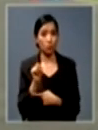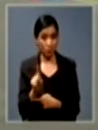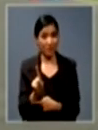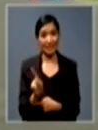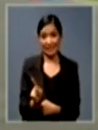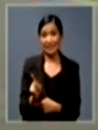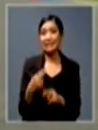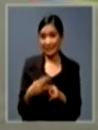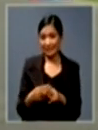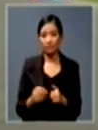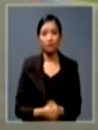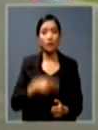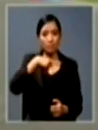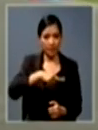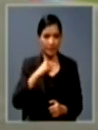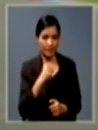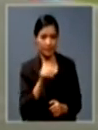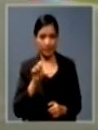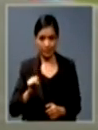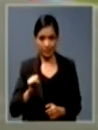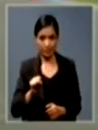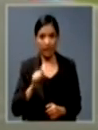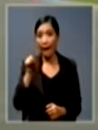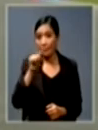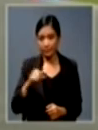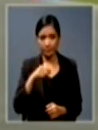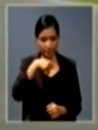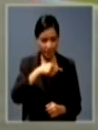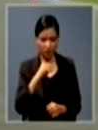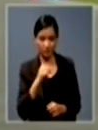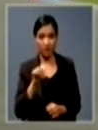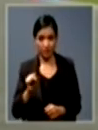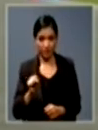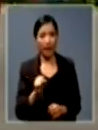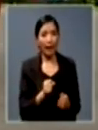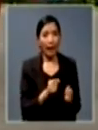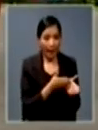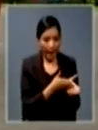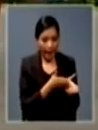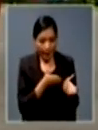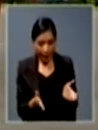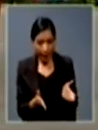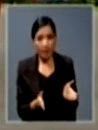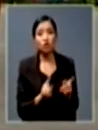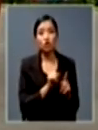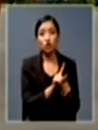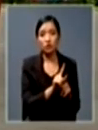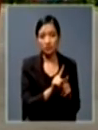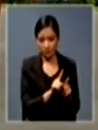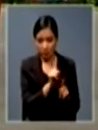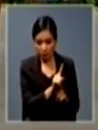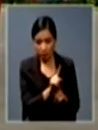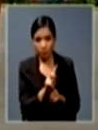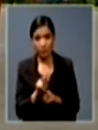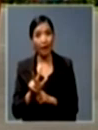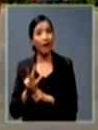กิจเขาเรียกว่า PGSนะครับที่ผ่านมาเนี่ยมี PGS ระยะที่1ถึง5แล้วซึ่งปรากฏว่าผู้ประกอบการ SME เนี่ยเข้าม